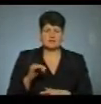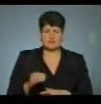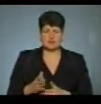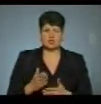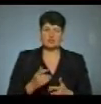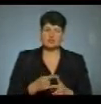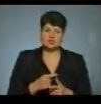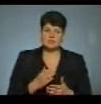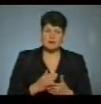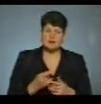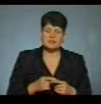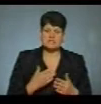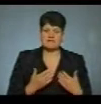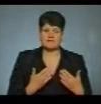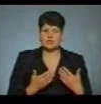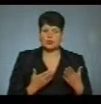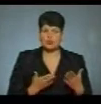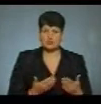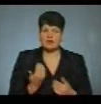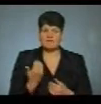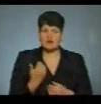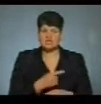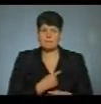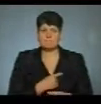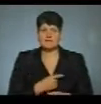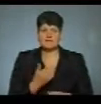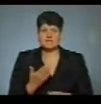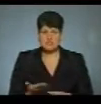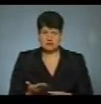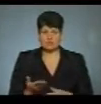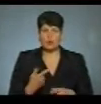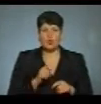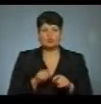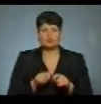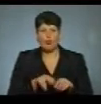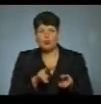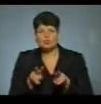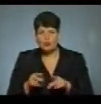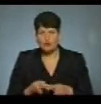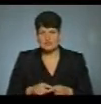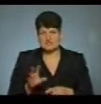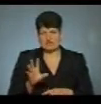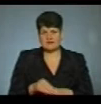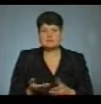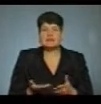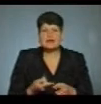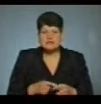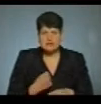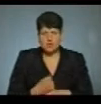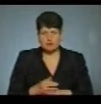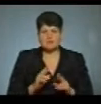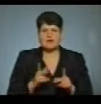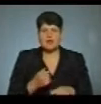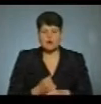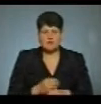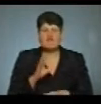відношення якесь ваша медицина, якогось контролю, за цим всім, де це робиться, як робиться,